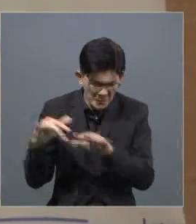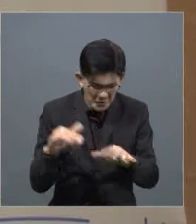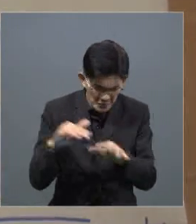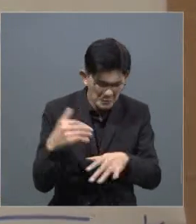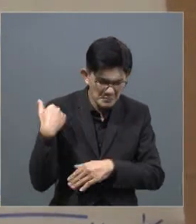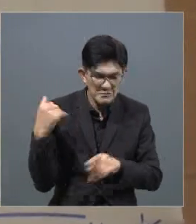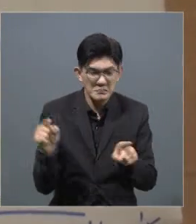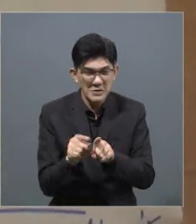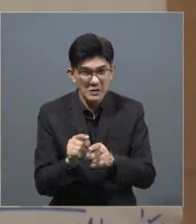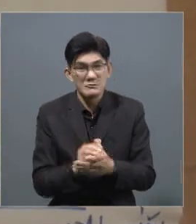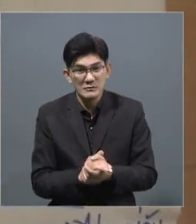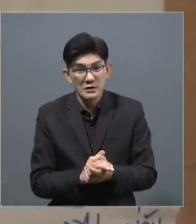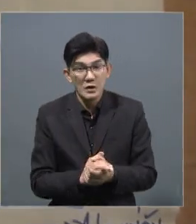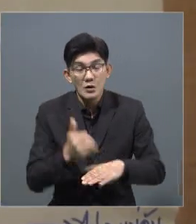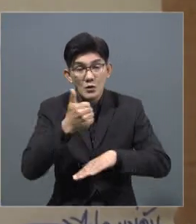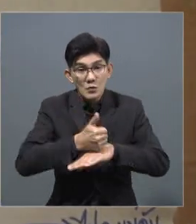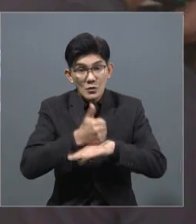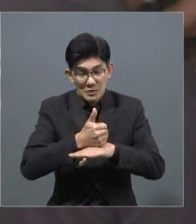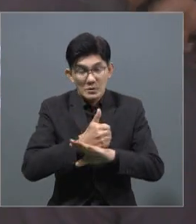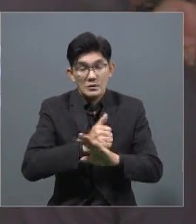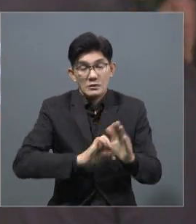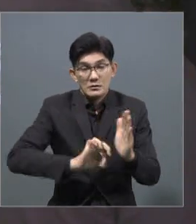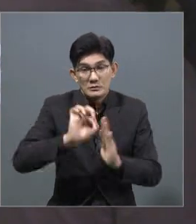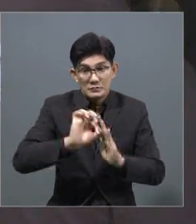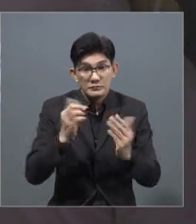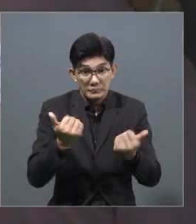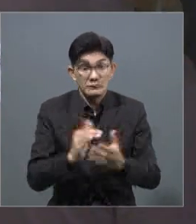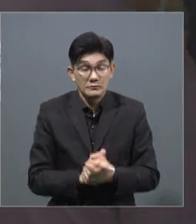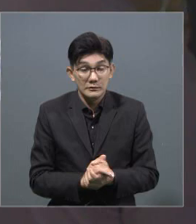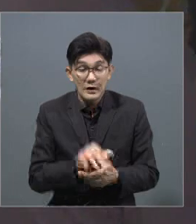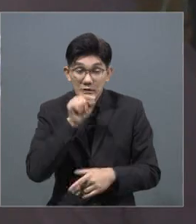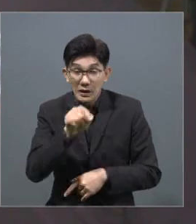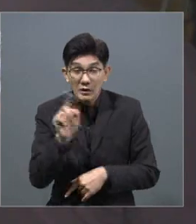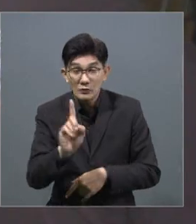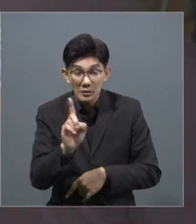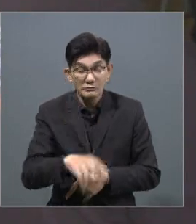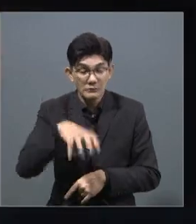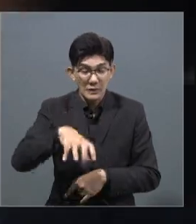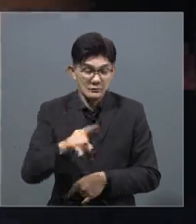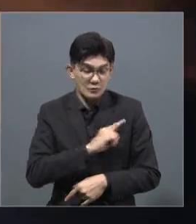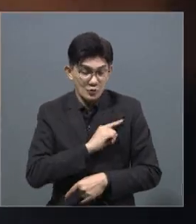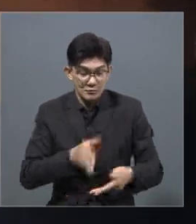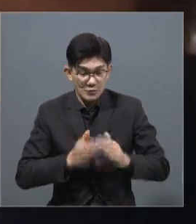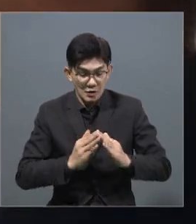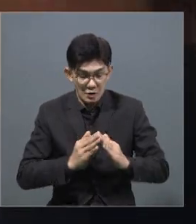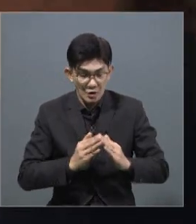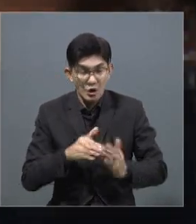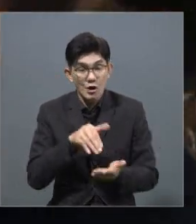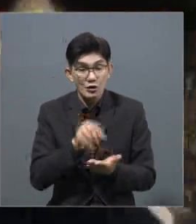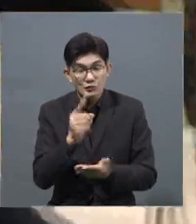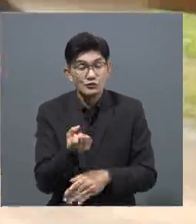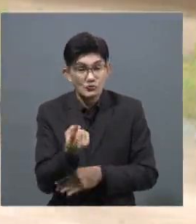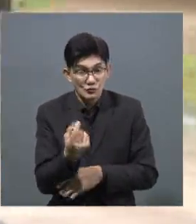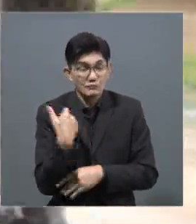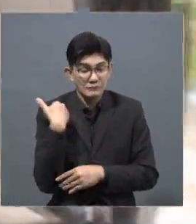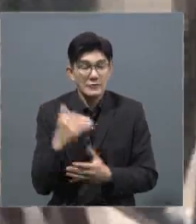ที่มีผู้สูญหายทางผู้ว่าราชการจังหวัดเชียงใหม่คุณนิรัตน์พงศิทธิถาวรก็สั่งการให้หน่วยงานจัดตั้งศูนย์ปฏิบัติการฉุกเฉินอบต.ดอยล